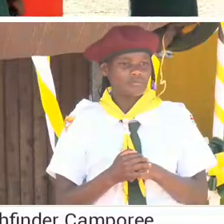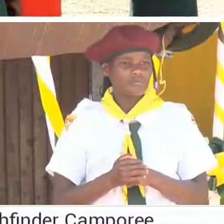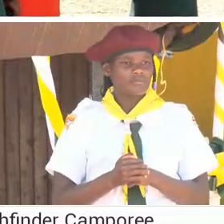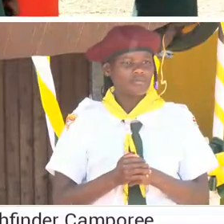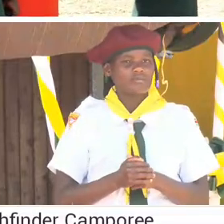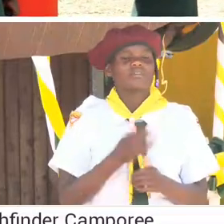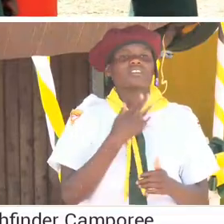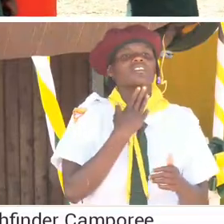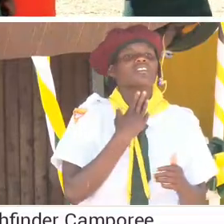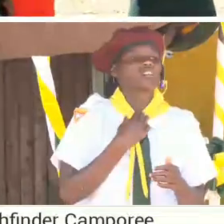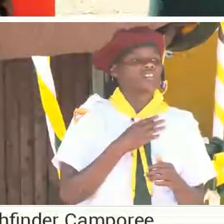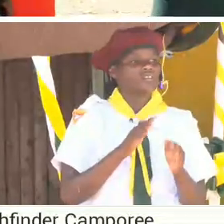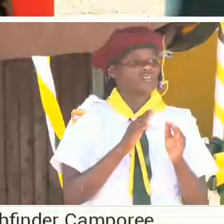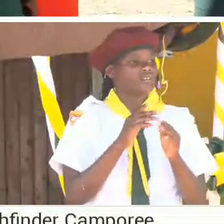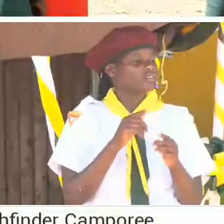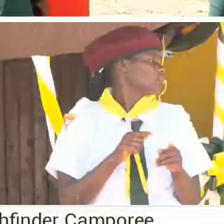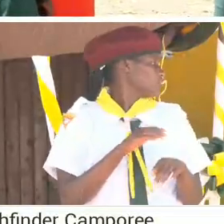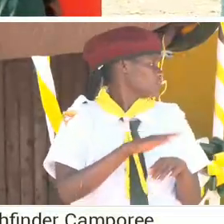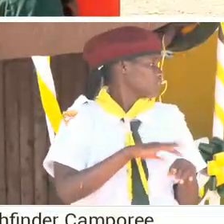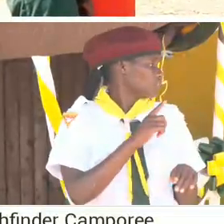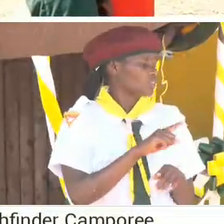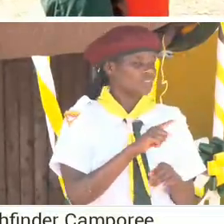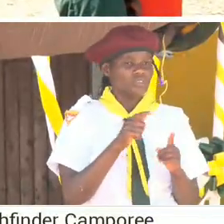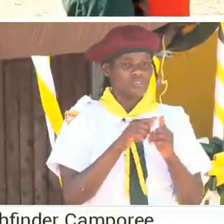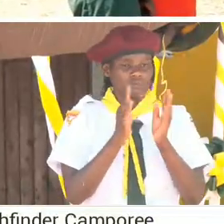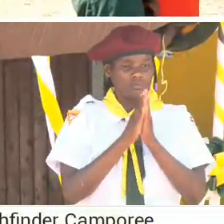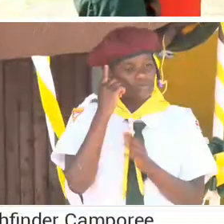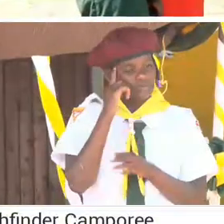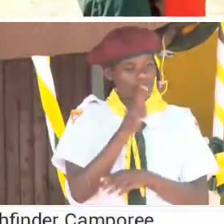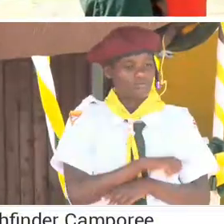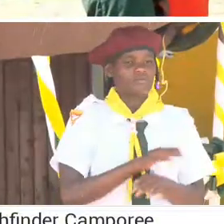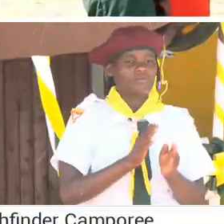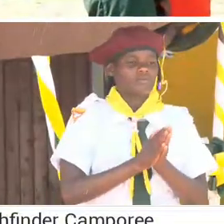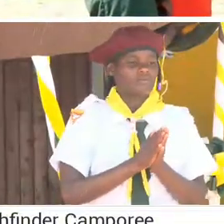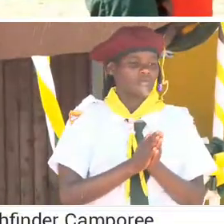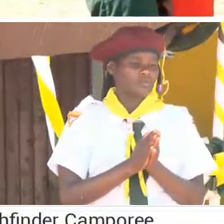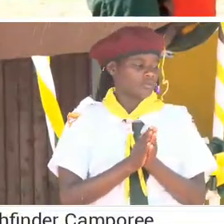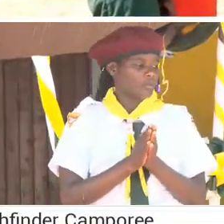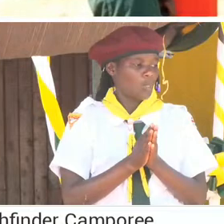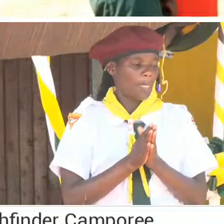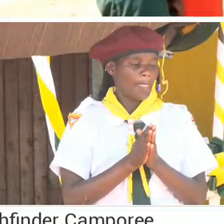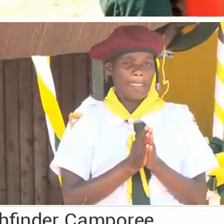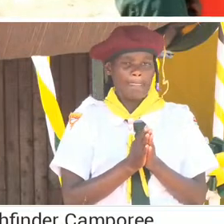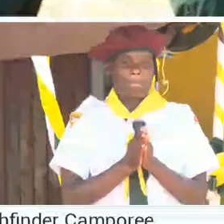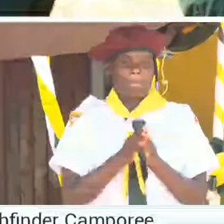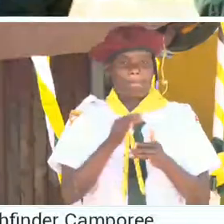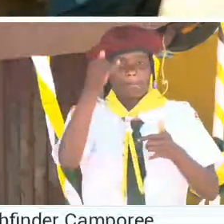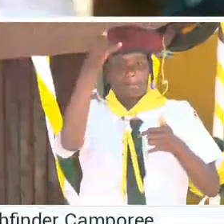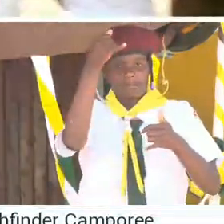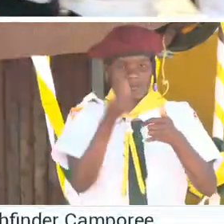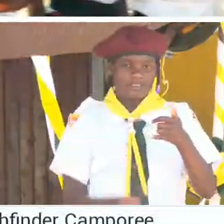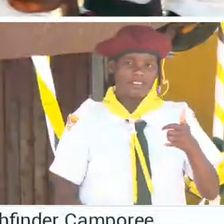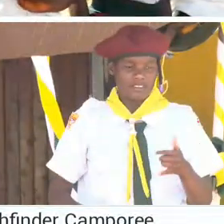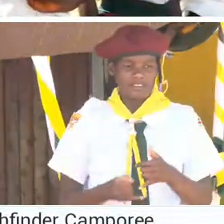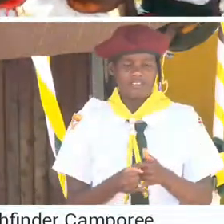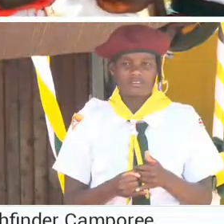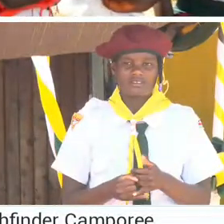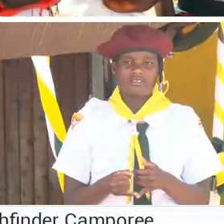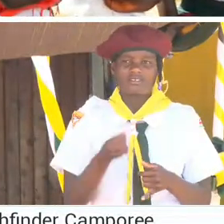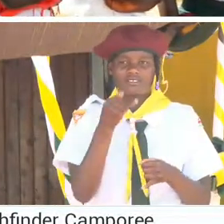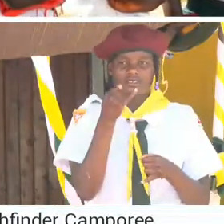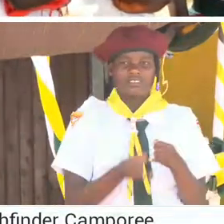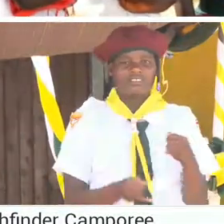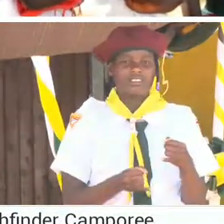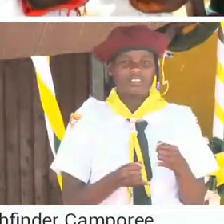hawa waliojitoa kwa Yesu. Lakini natamani niseme jambo hili. Mwisho wa maneno haya natamani nifikishe